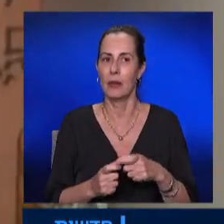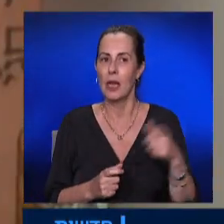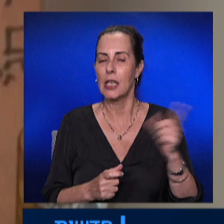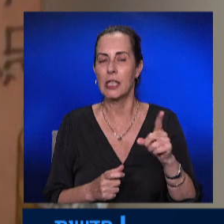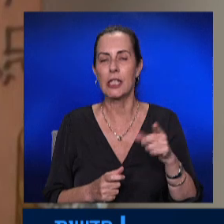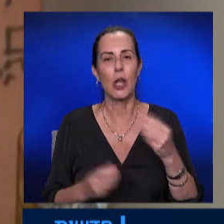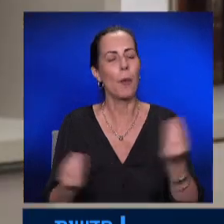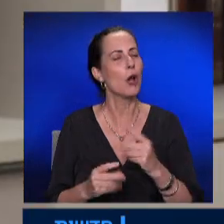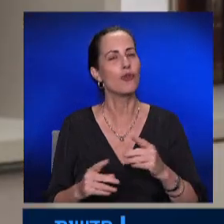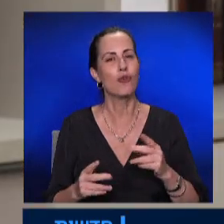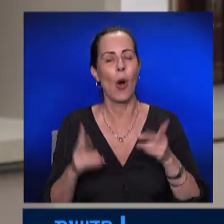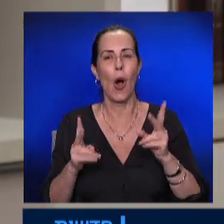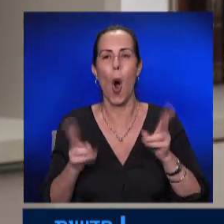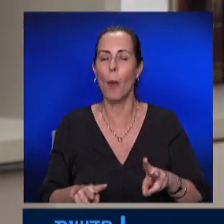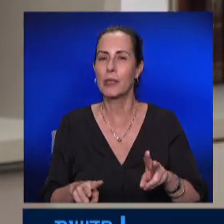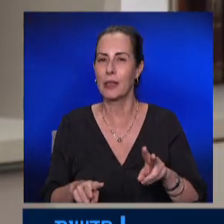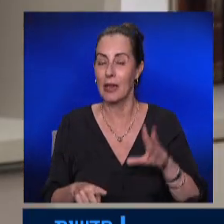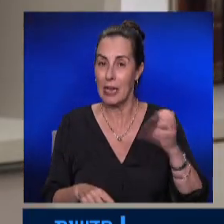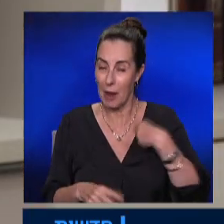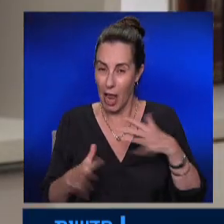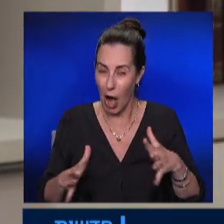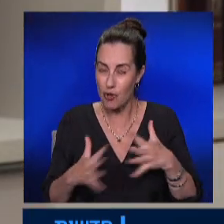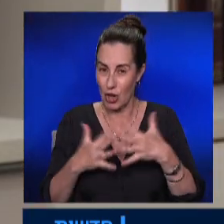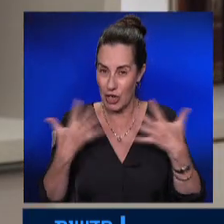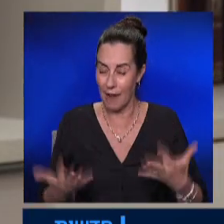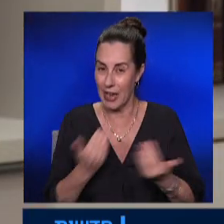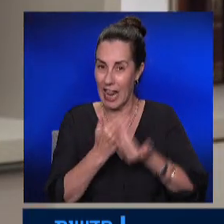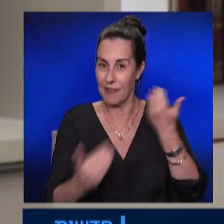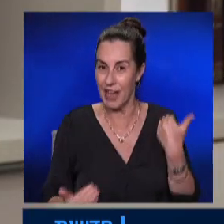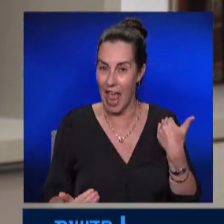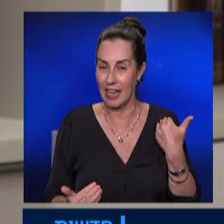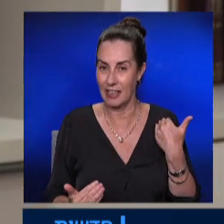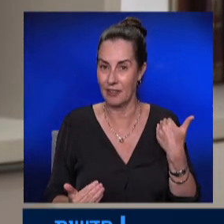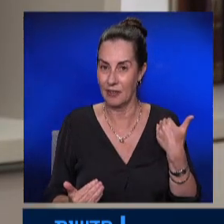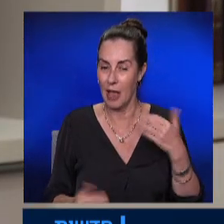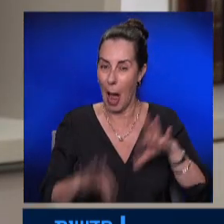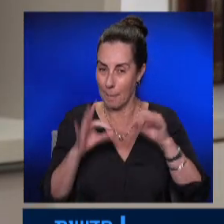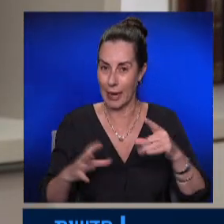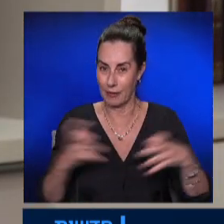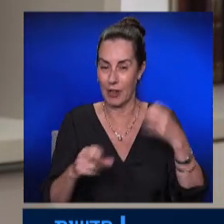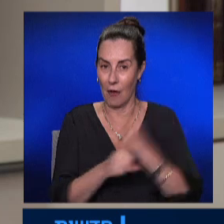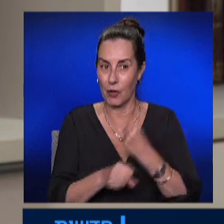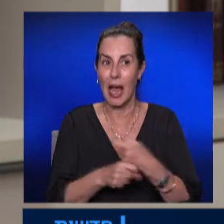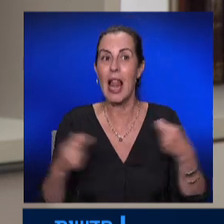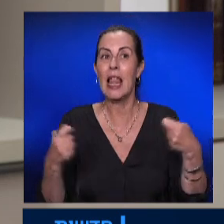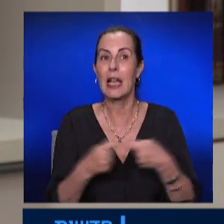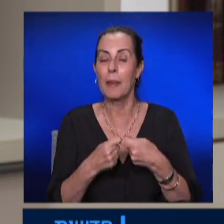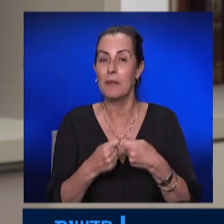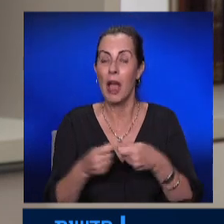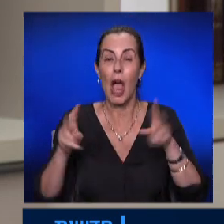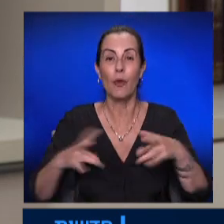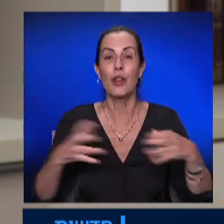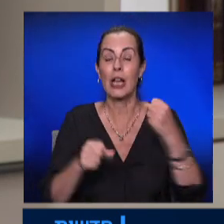מדובר באלטרנטיבה. אם היה לי חשש כבד לפני הפריימריז לגבי היכולת